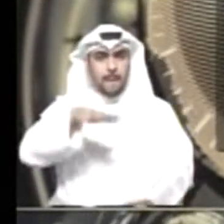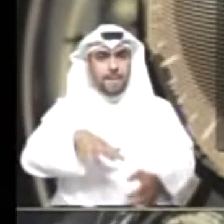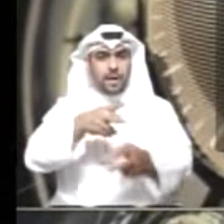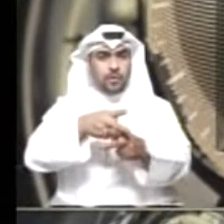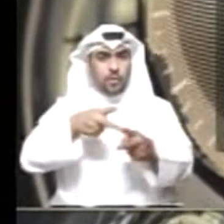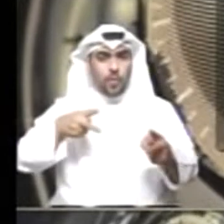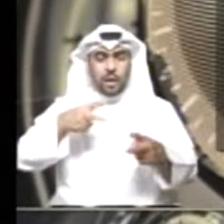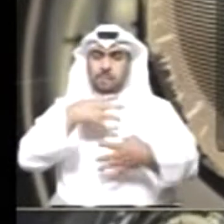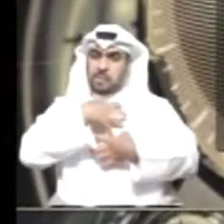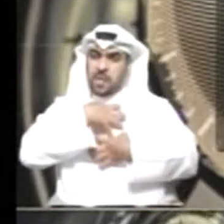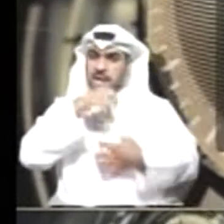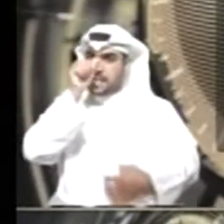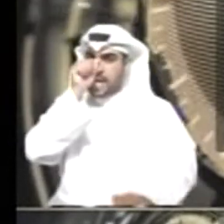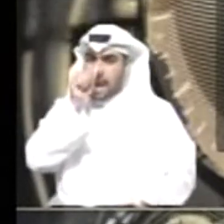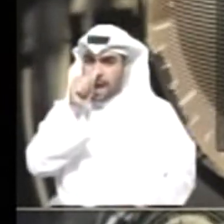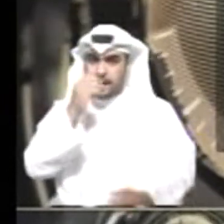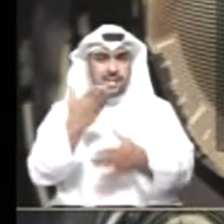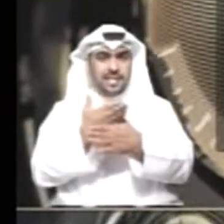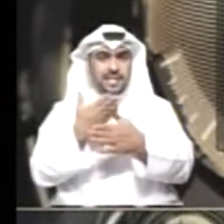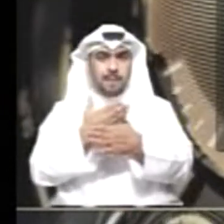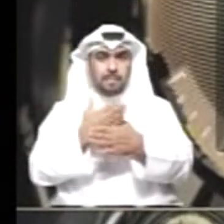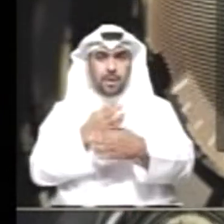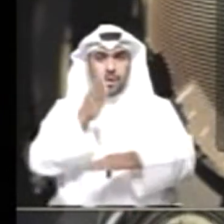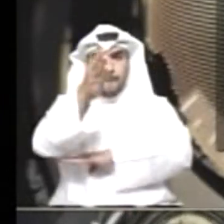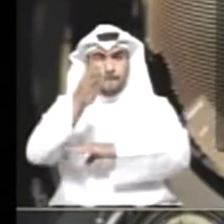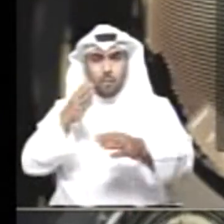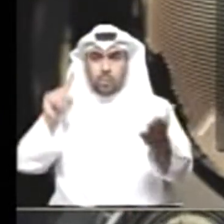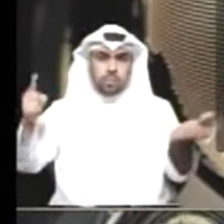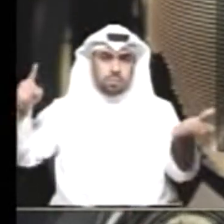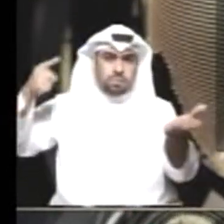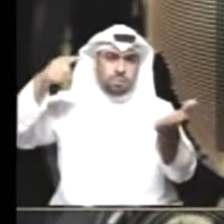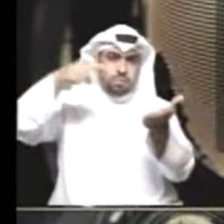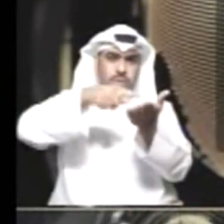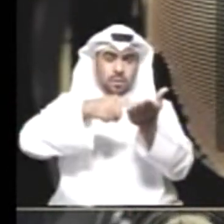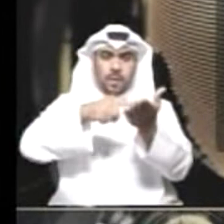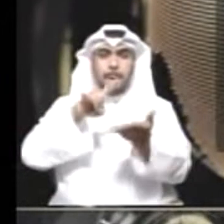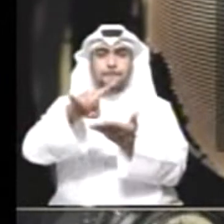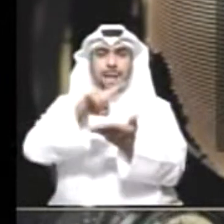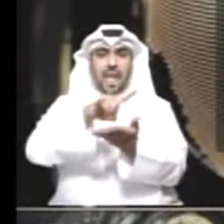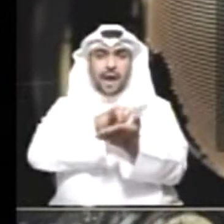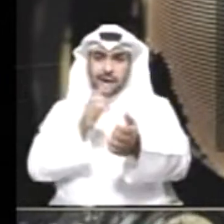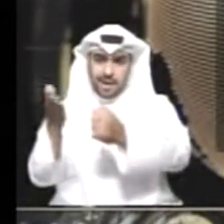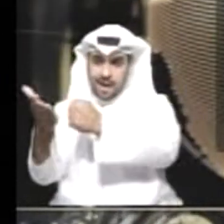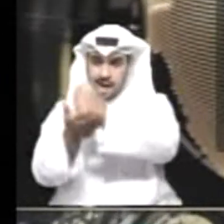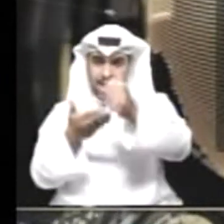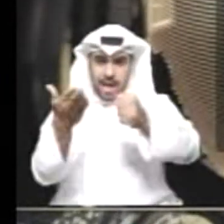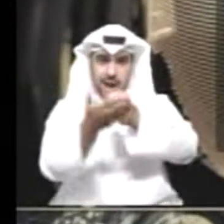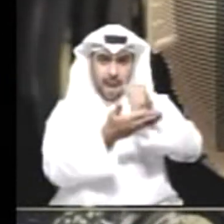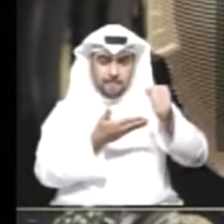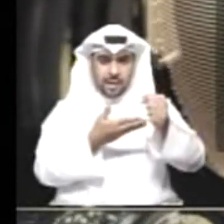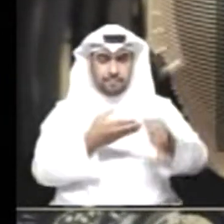الكويت وإدانتها الشديدة لاستهداف مطار أبها الدولي في المملكة العربية السعودية الشقيقة